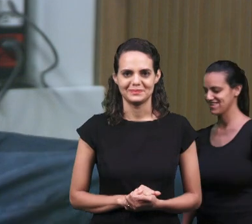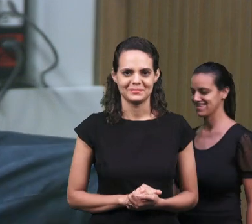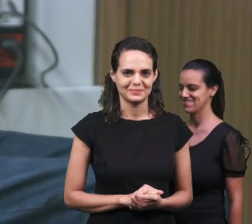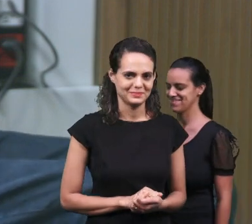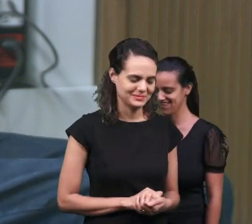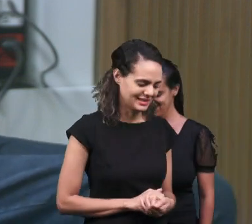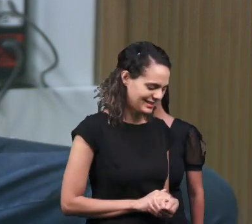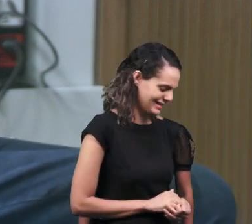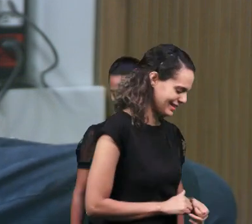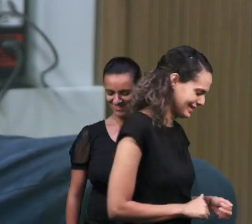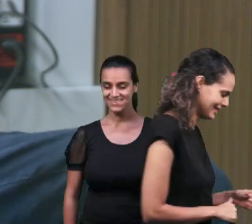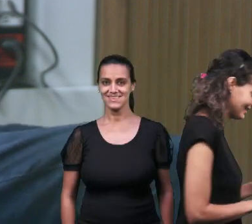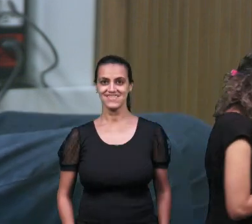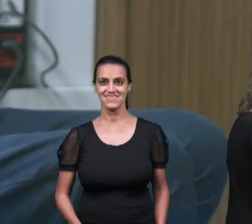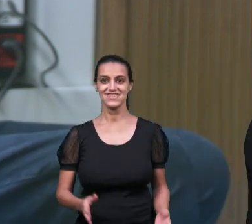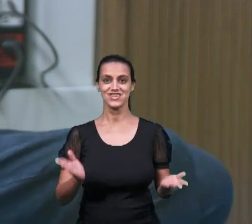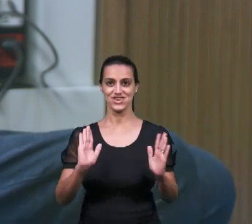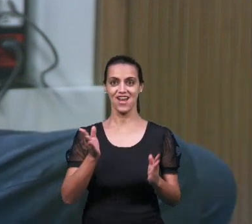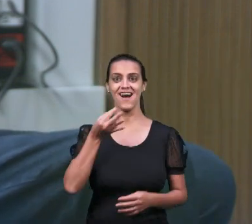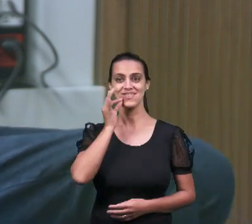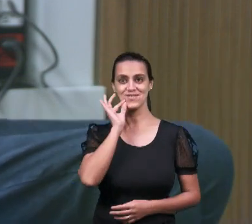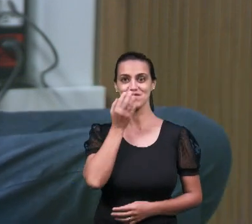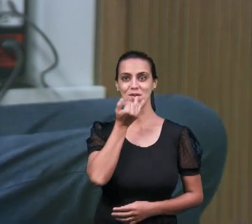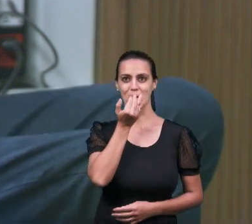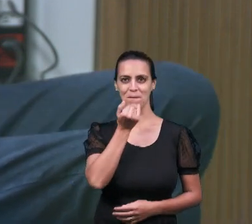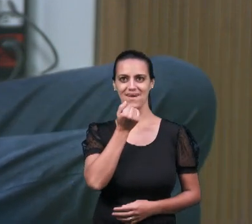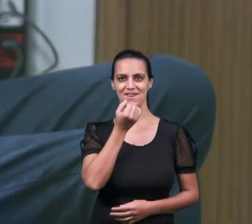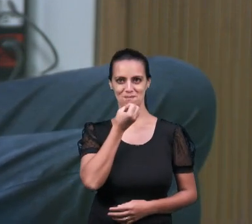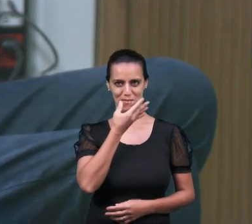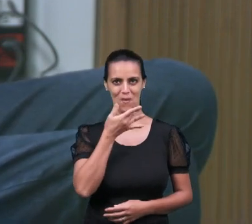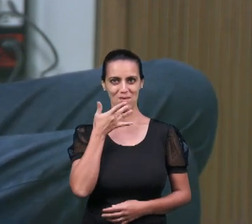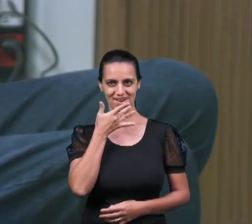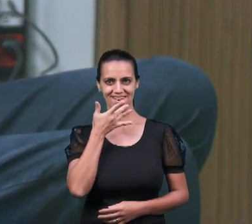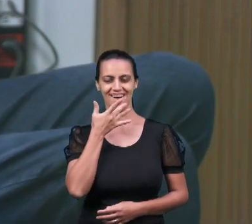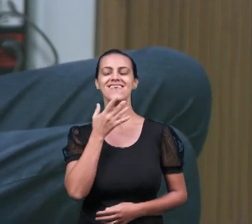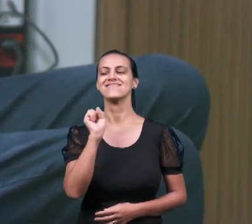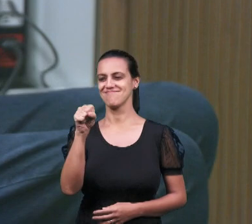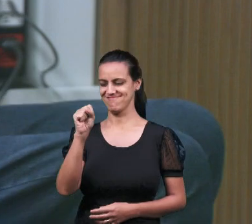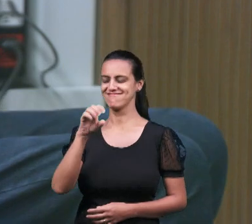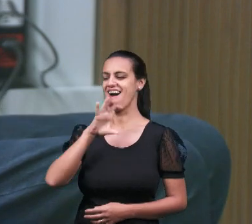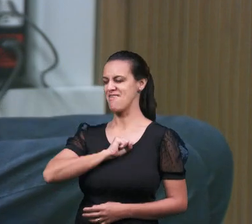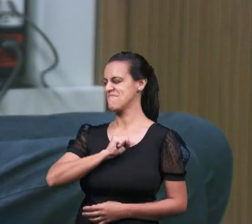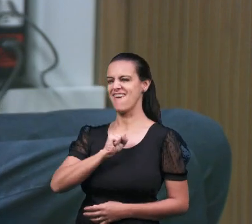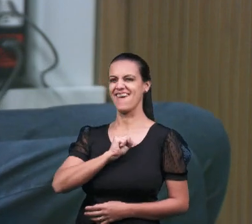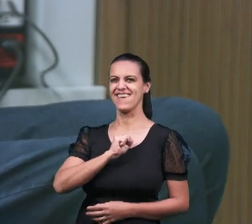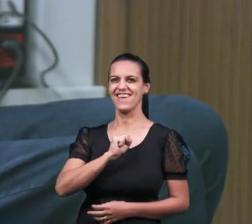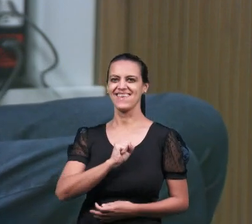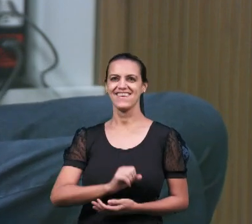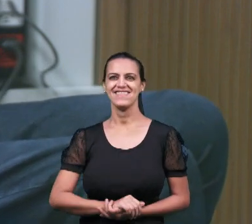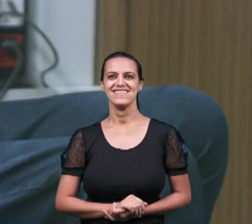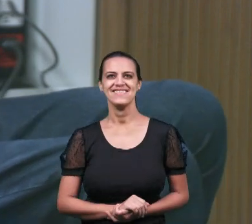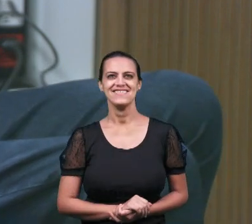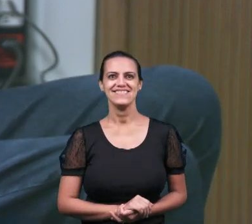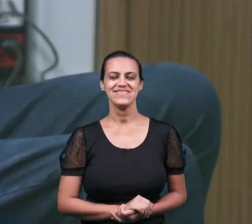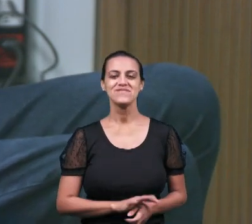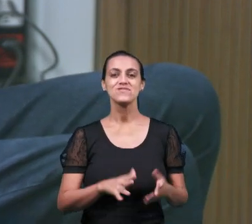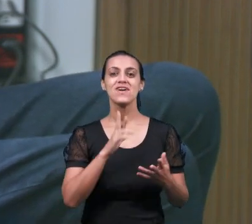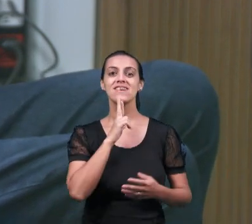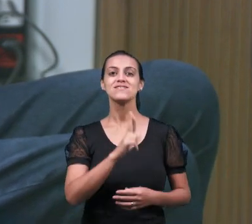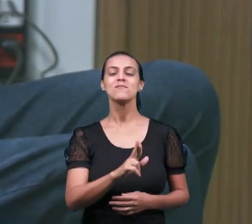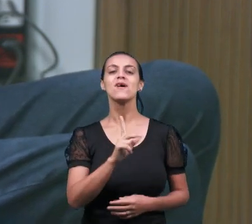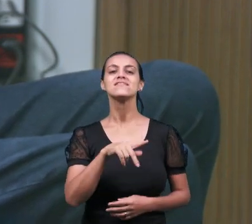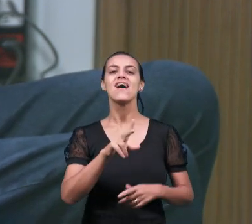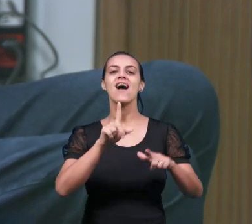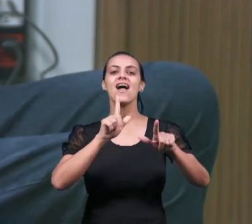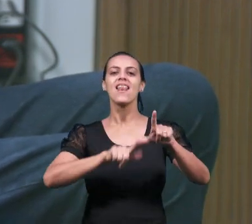plan sain, n'est-ce pas? Vous avez pris le petit déjeuner avec nous. Il était bon? Oui, il était très bien. Et quelle est la réponse? La